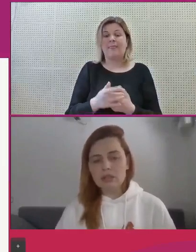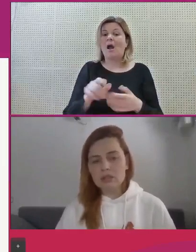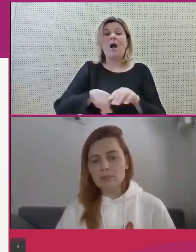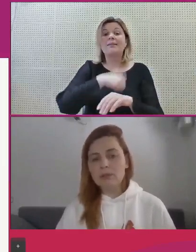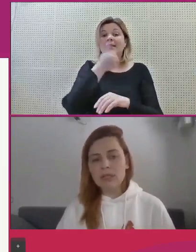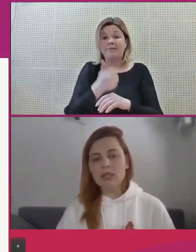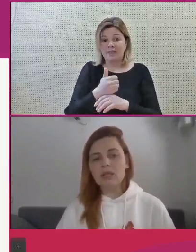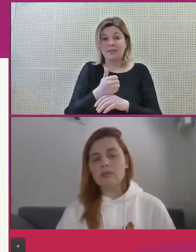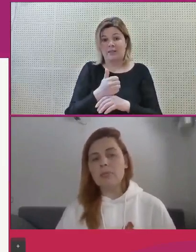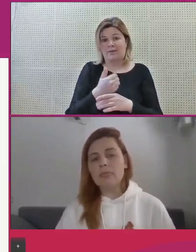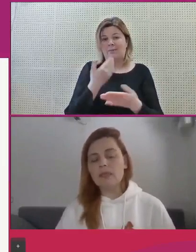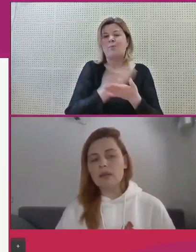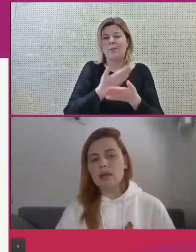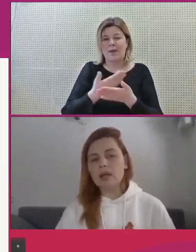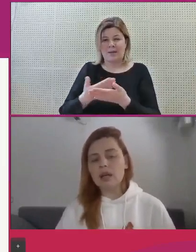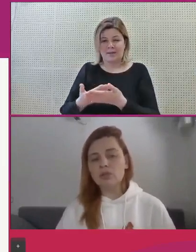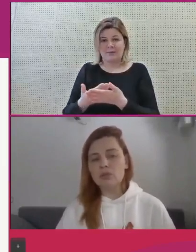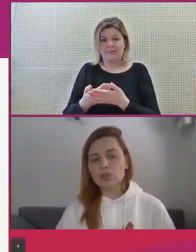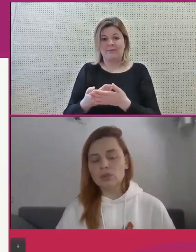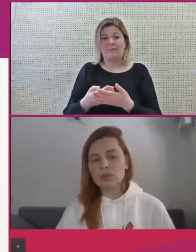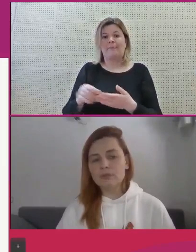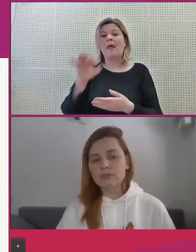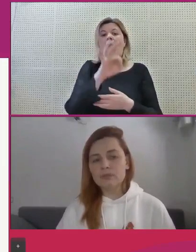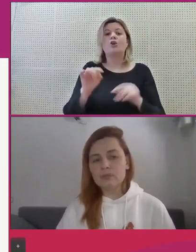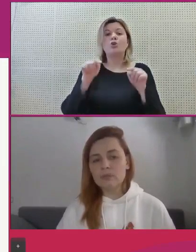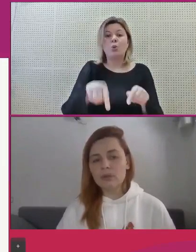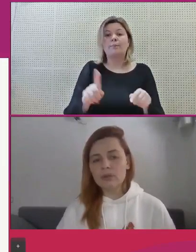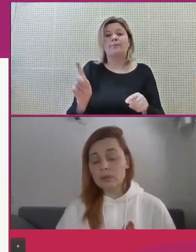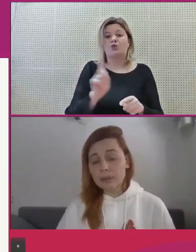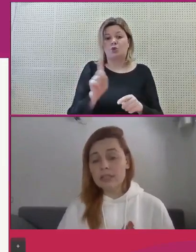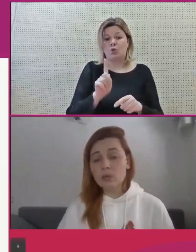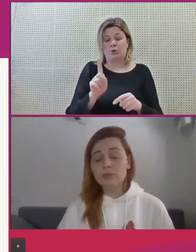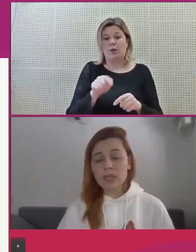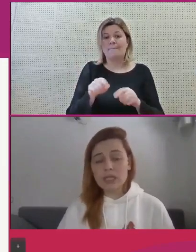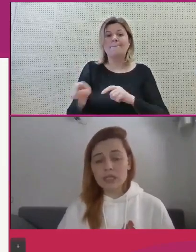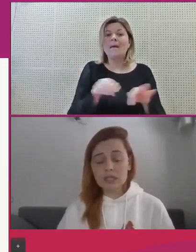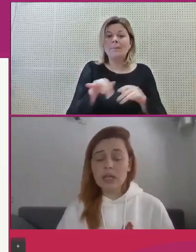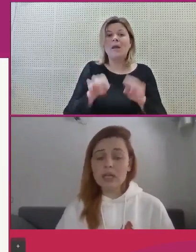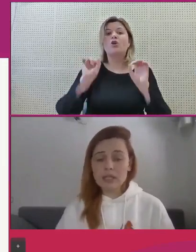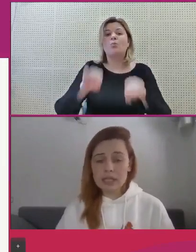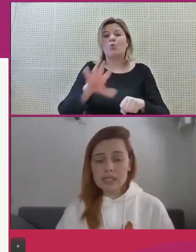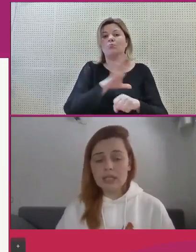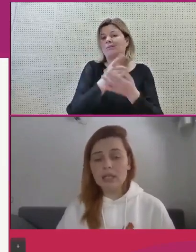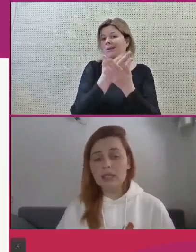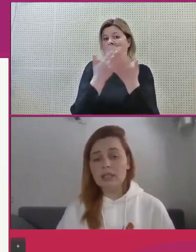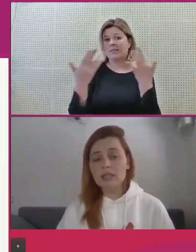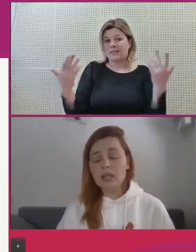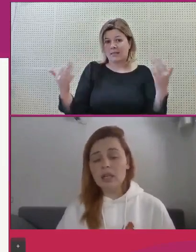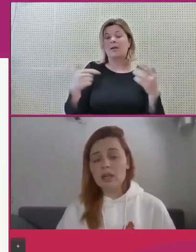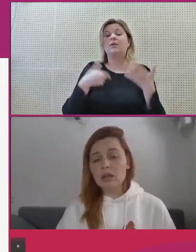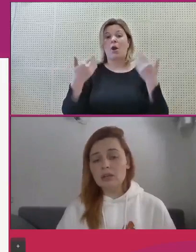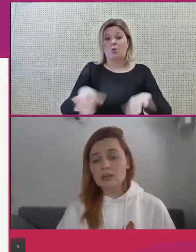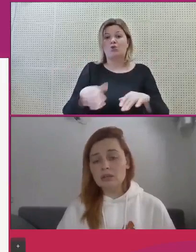основные примеры о том, что мероприятия могут быть разные, я рассказала